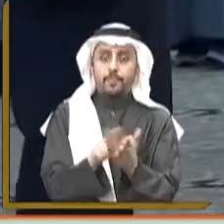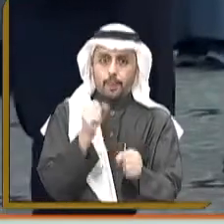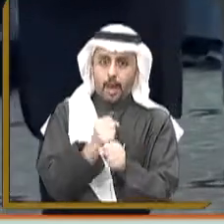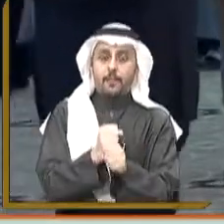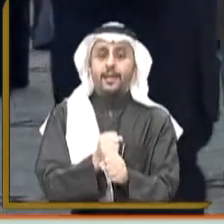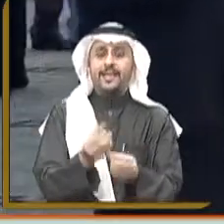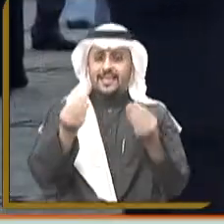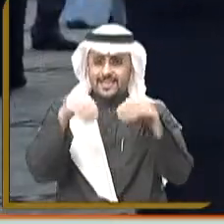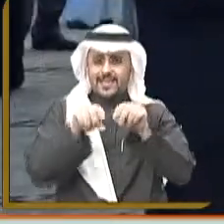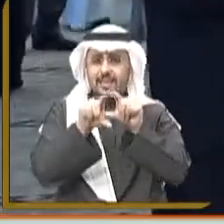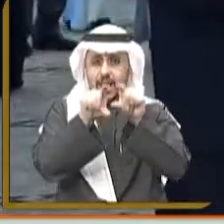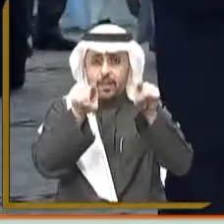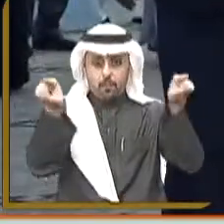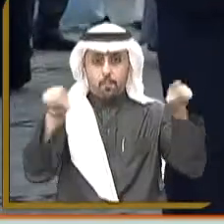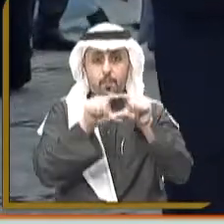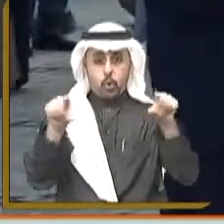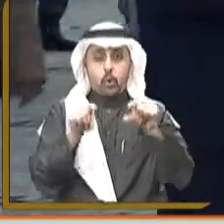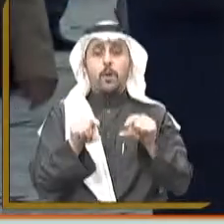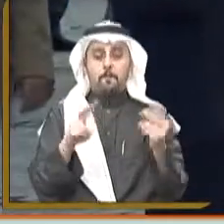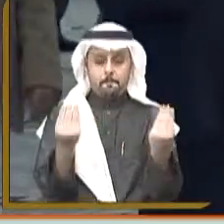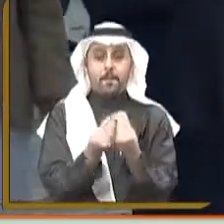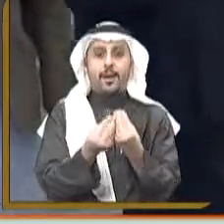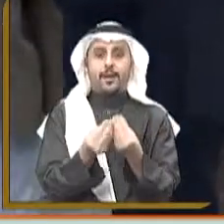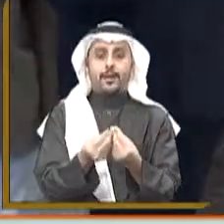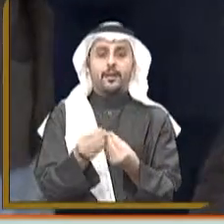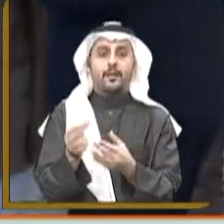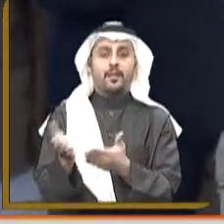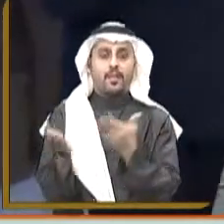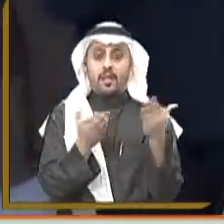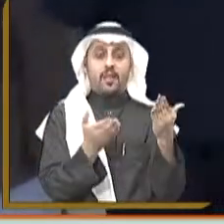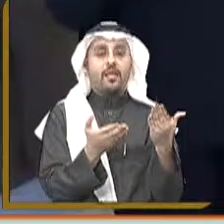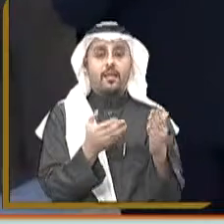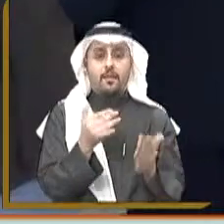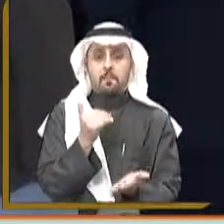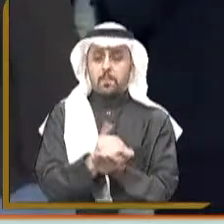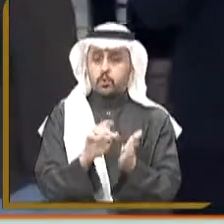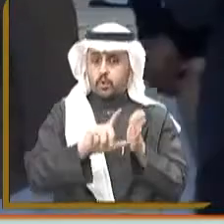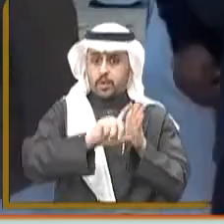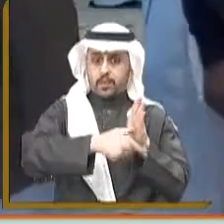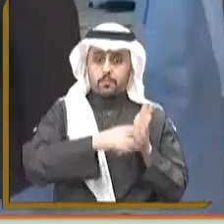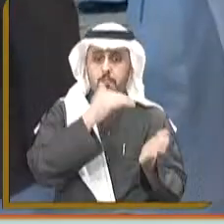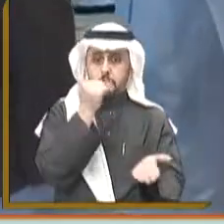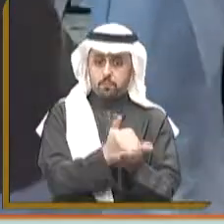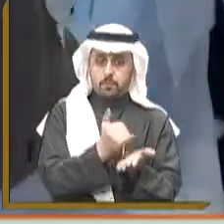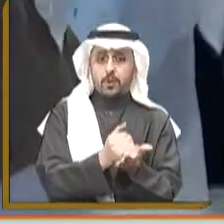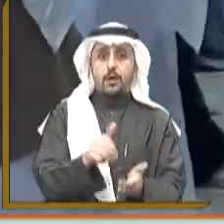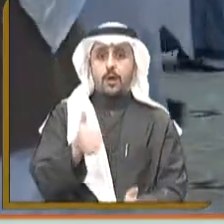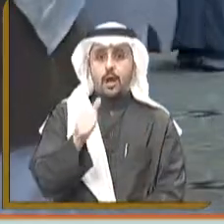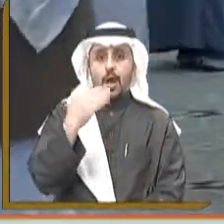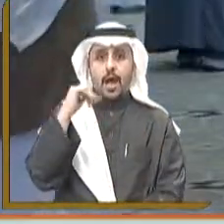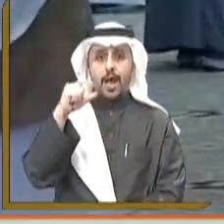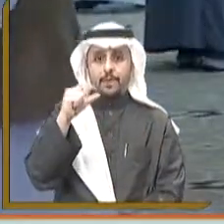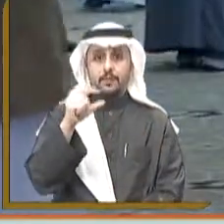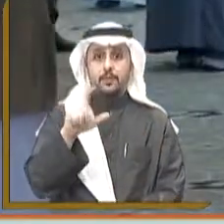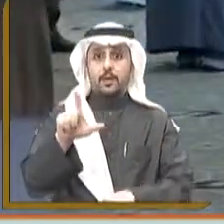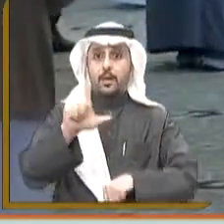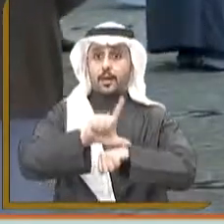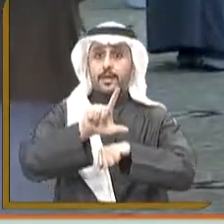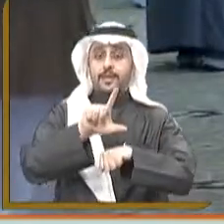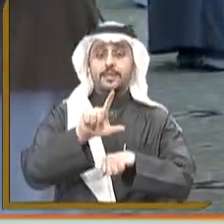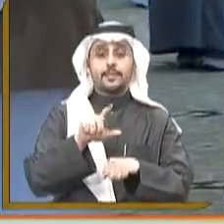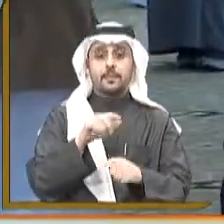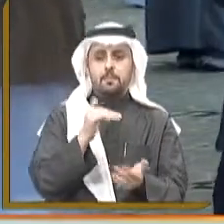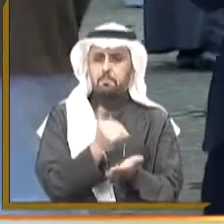أكثر عن هذا المؤتمر ينضم معي المهندس أحمد الإبراهيم، الرئيس التنفيذي لهيئة